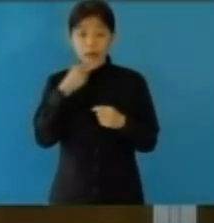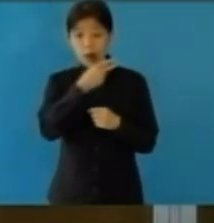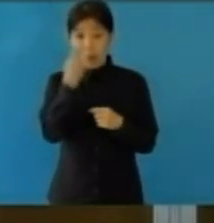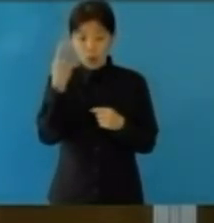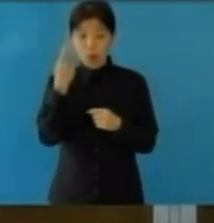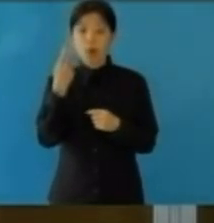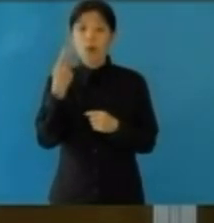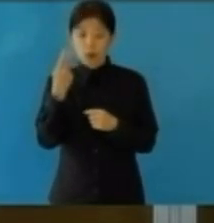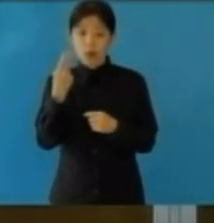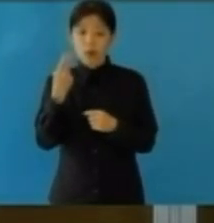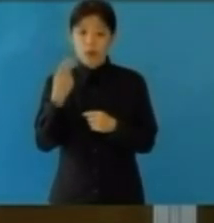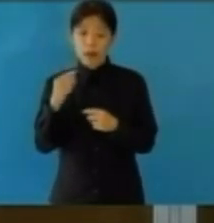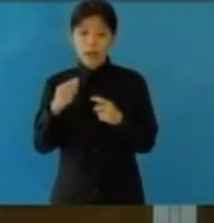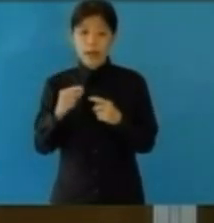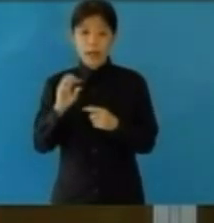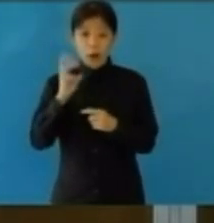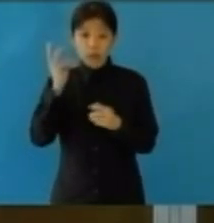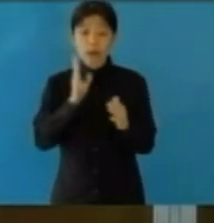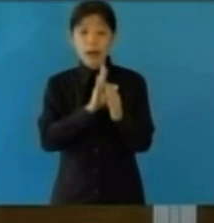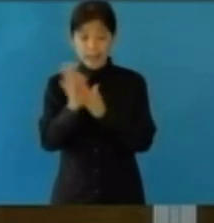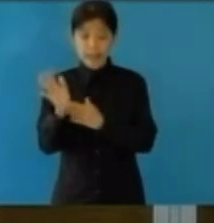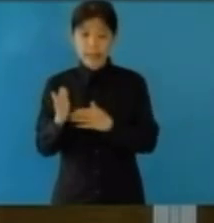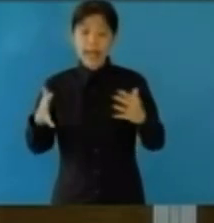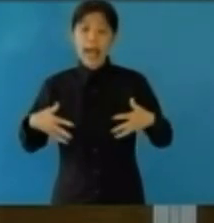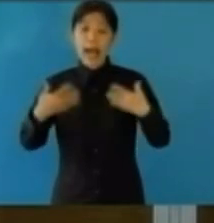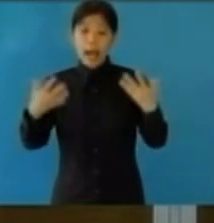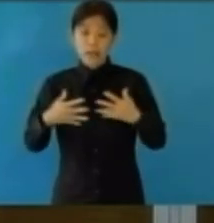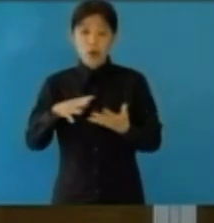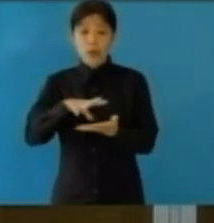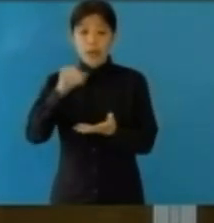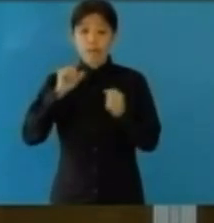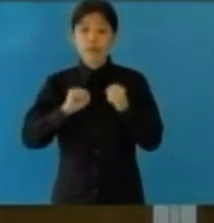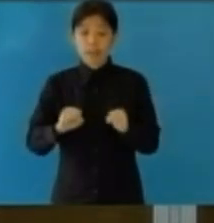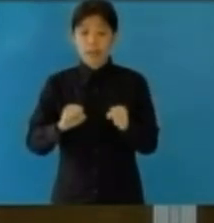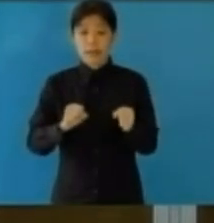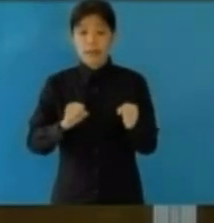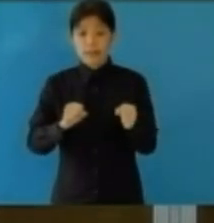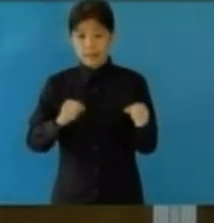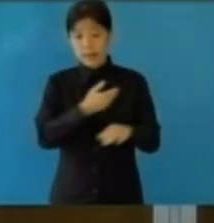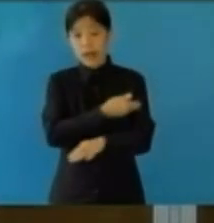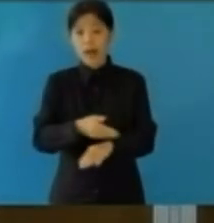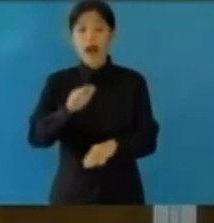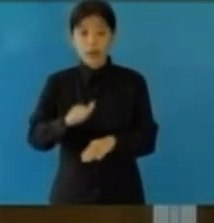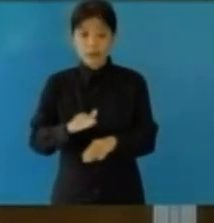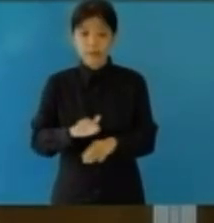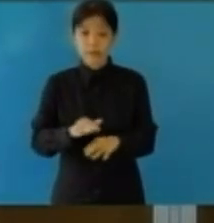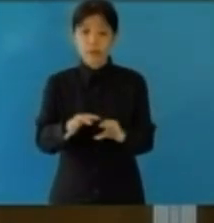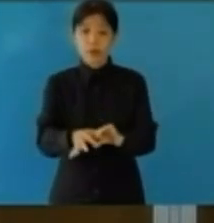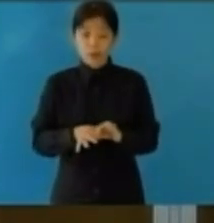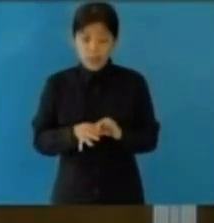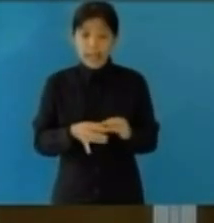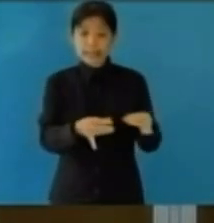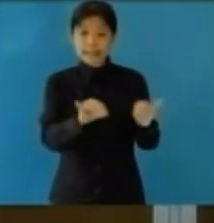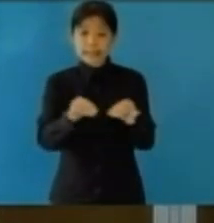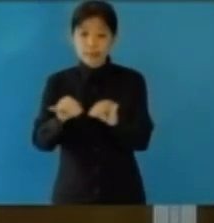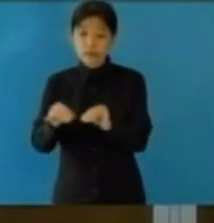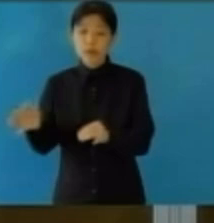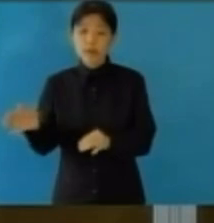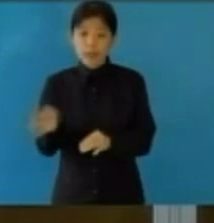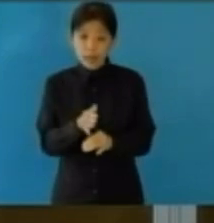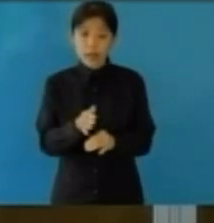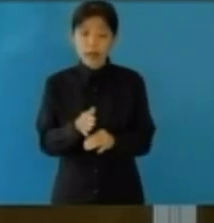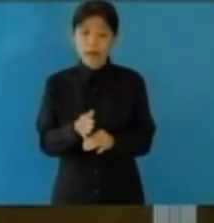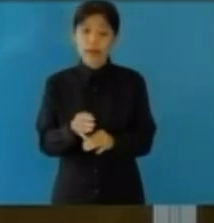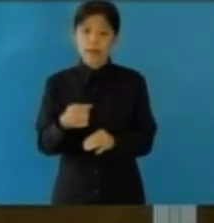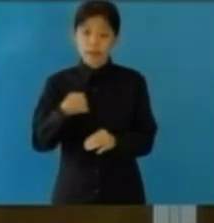枕崎市で春のキャンプを、合宿をやっていただいているところです。このようなことから、各チームからはですね、私も実行委員会とともに